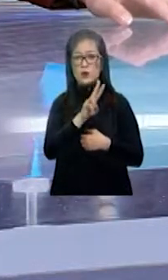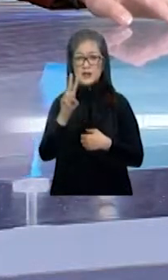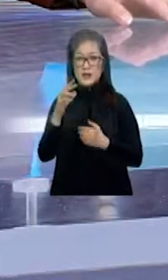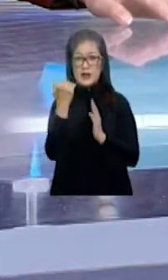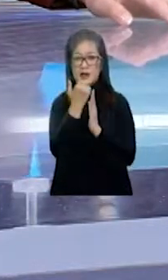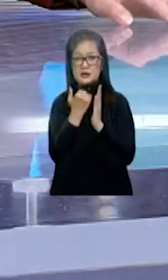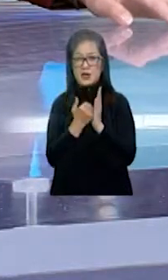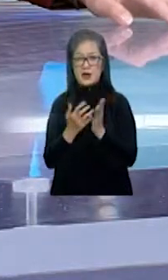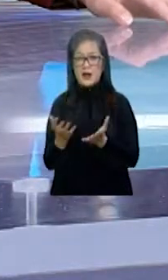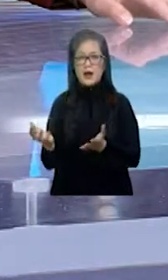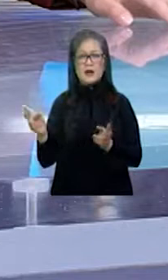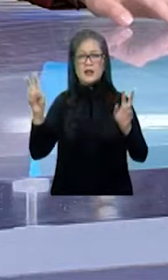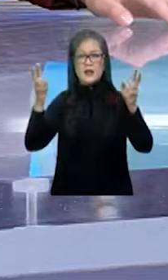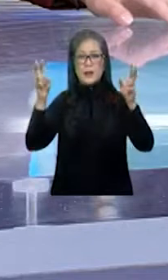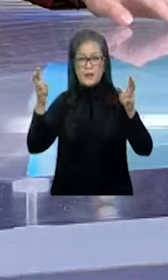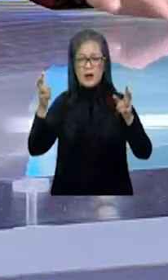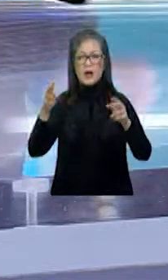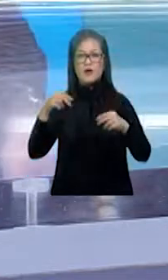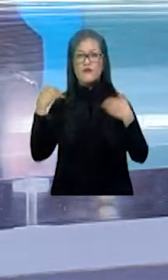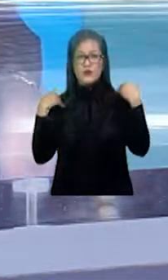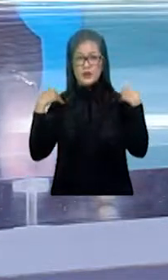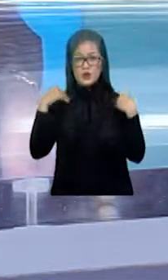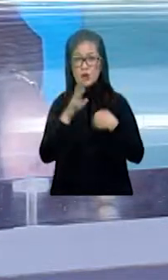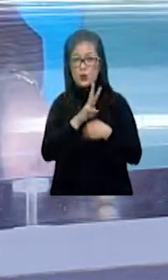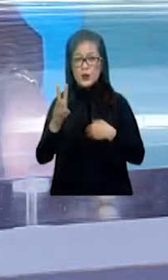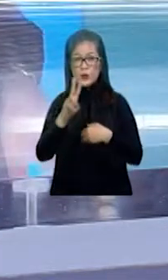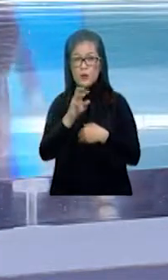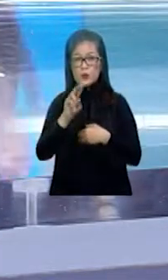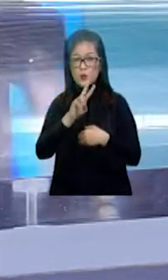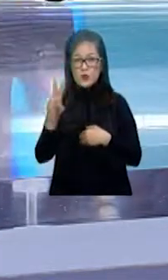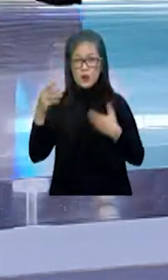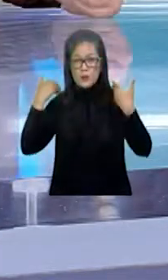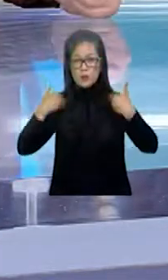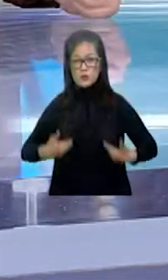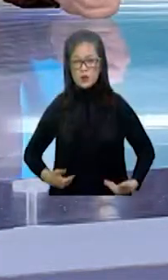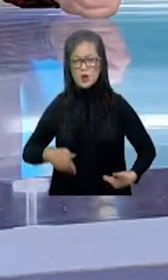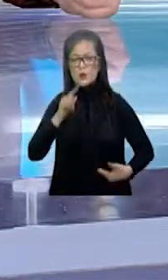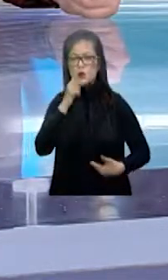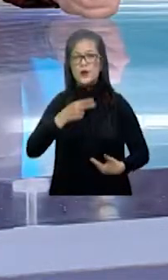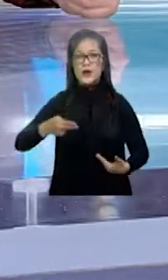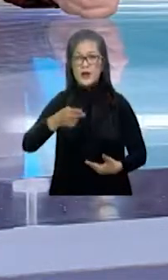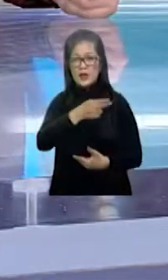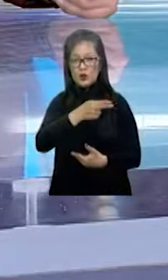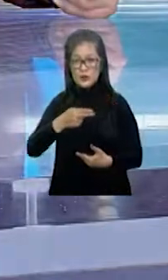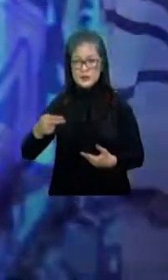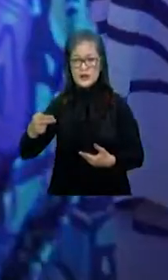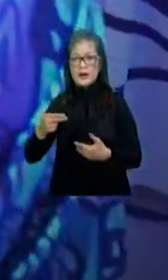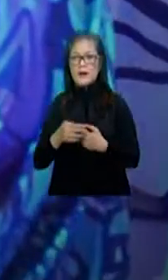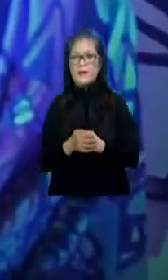Reformation, Jakarta Fashion Week 2023 menampilkan busana dari deretan desainer kenamaan di tanah air.